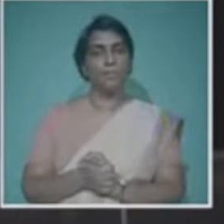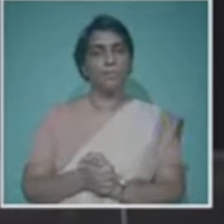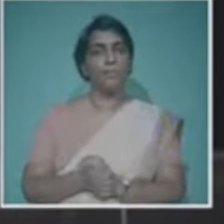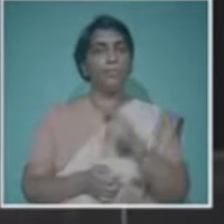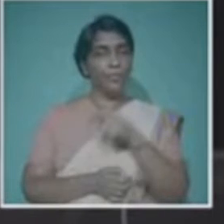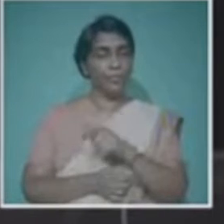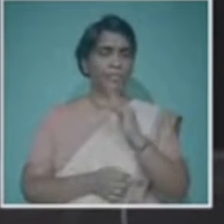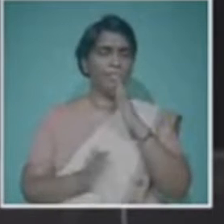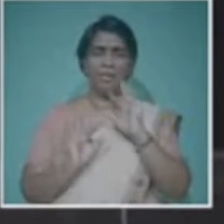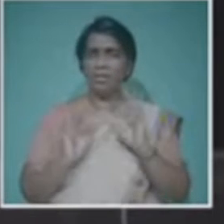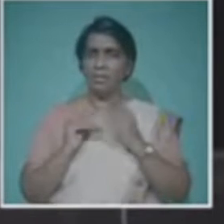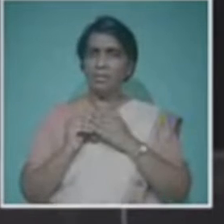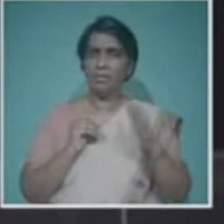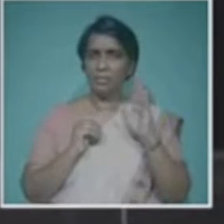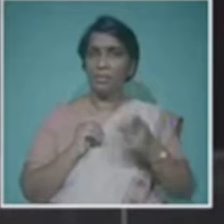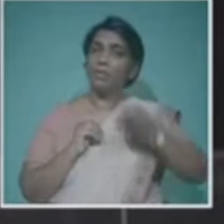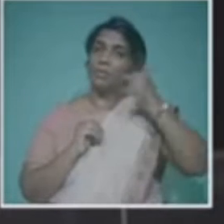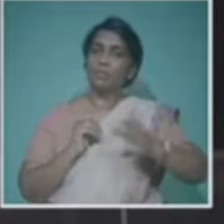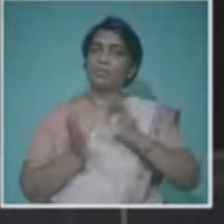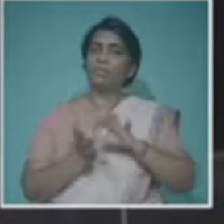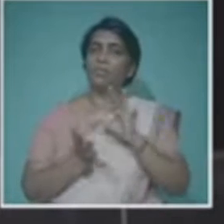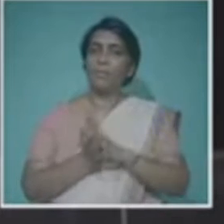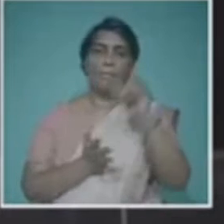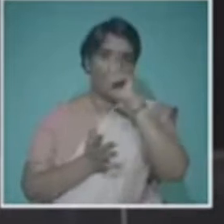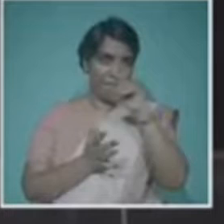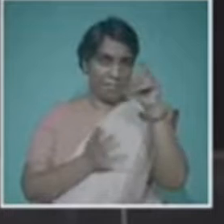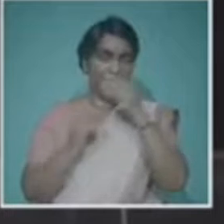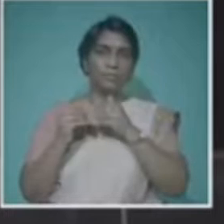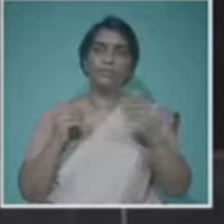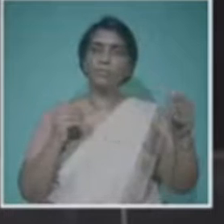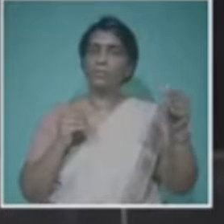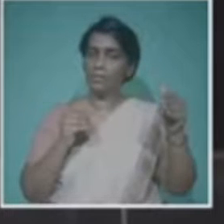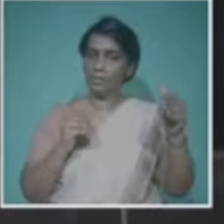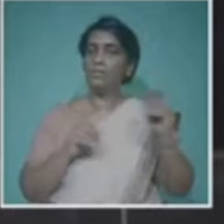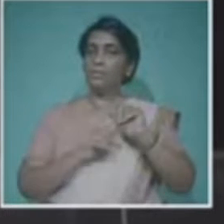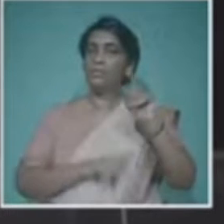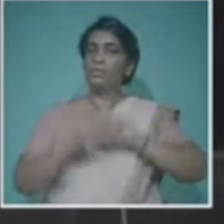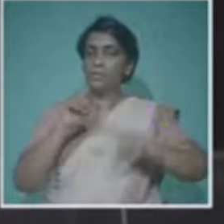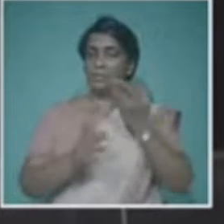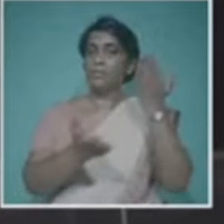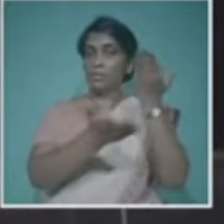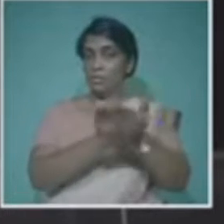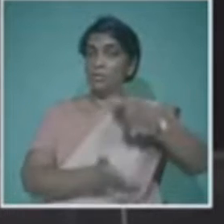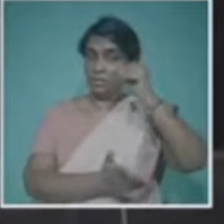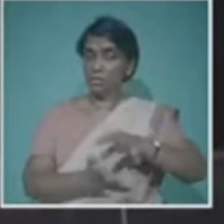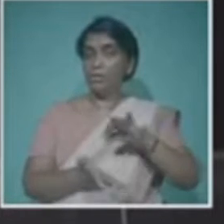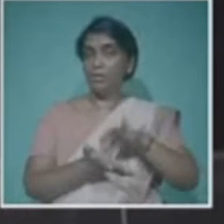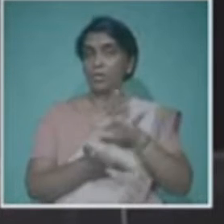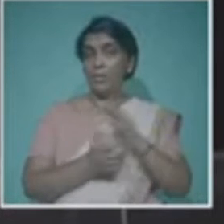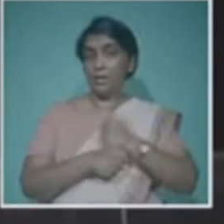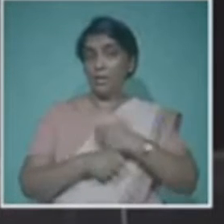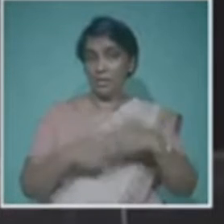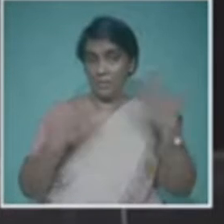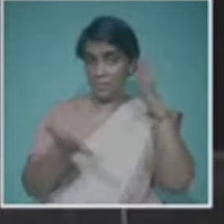මේ සාමාන්‍යයෙන් මේවා සම්මත කරගන්න මාසයක් ඇතුළත පාර්ලිමේන්තුවට ඉදිරිපත් කරලා සම්මත කරන්න ඕනේ මේ ගැසට්